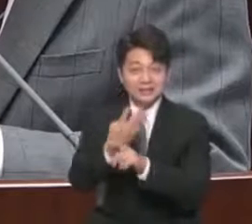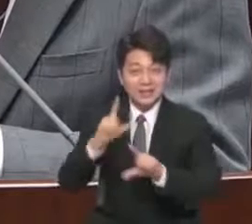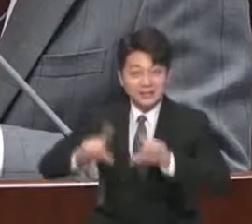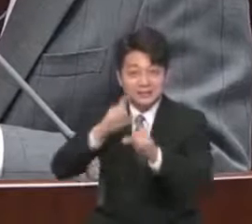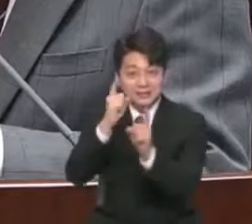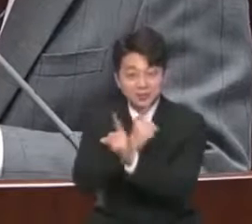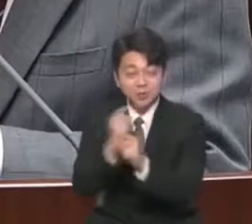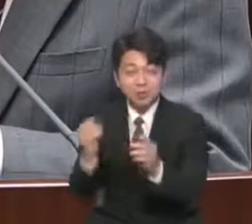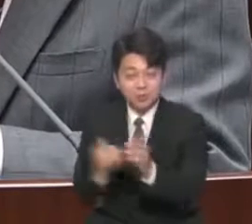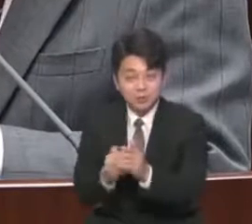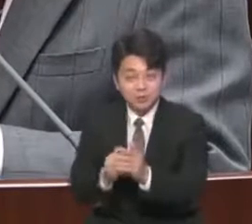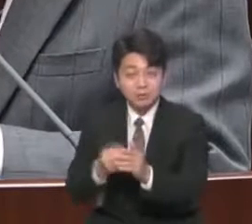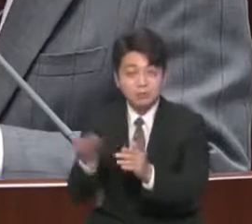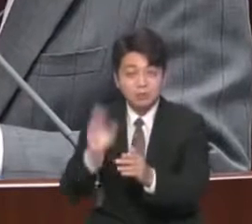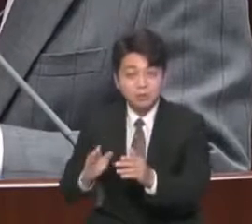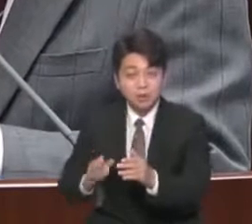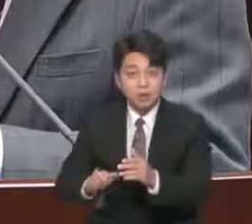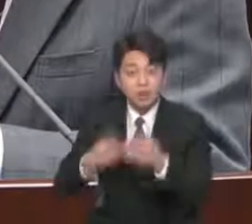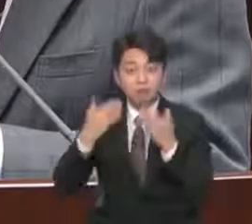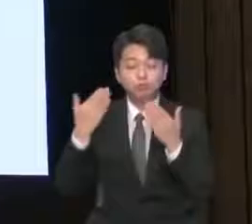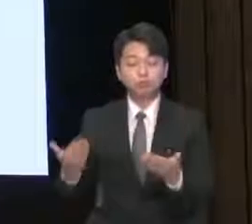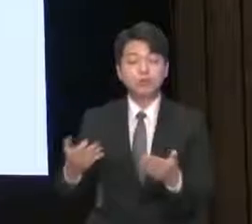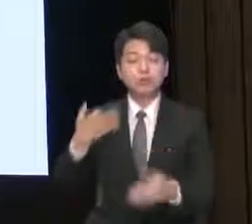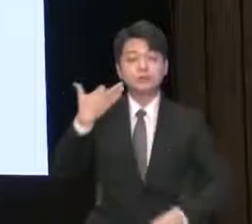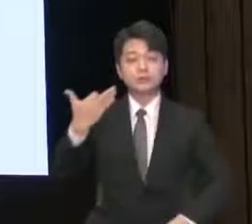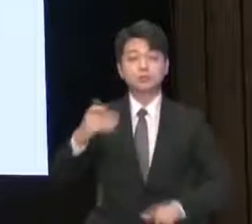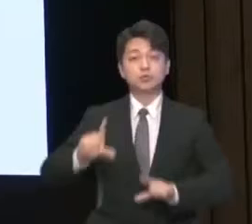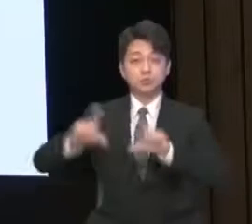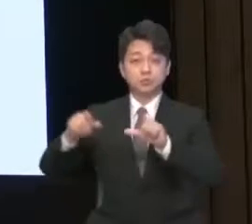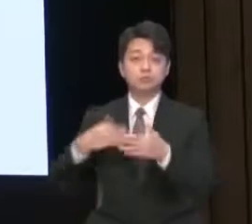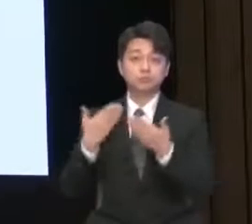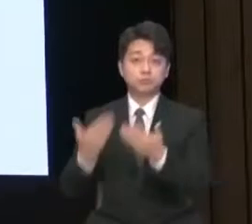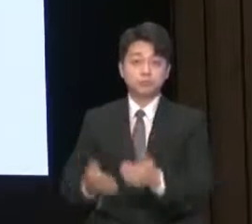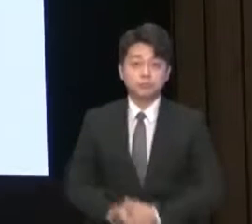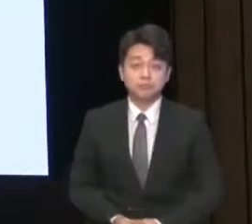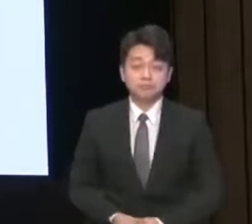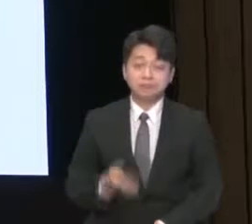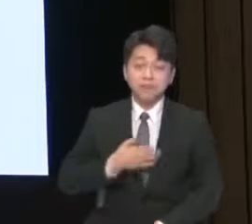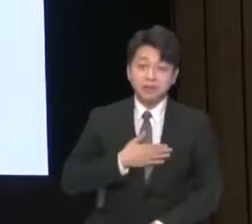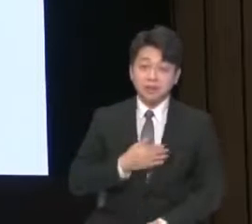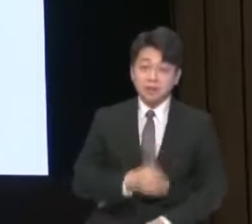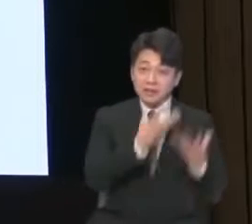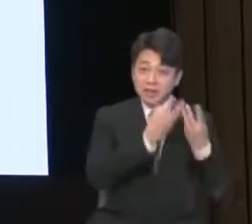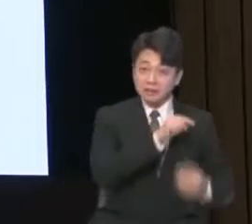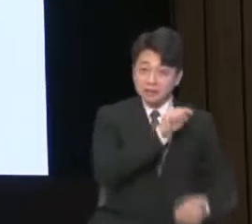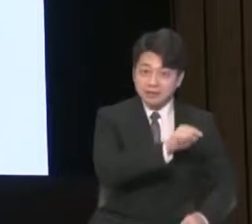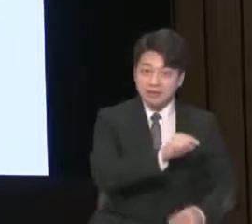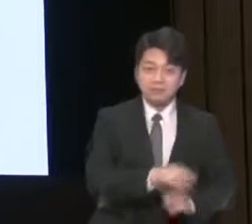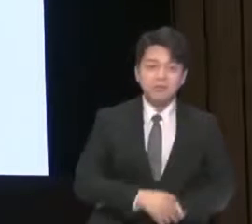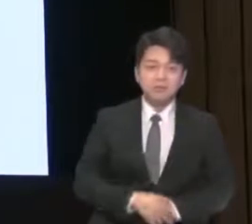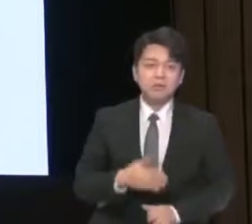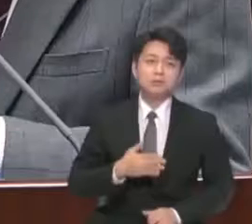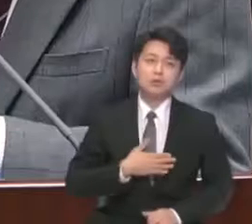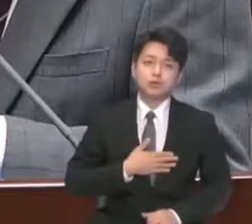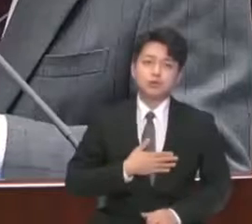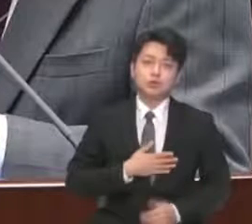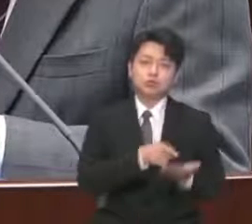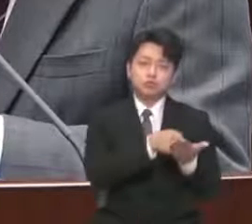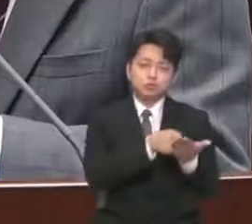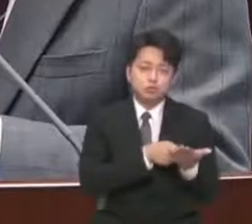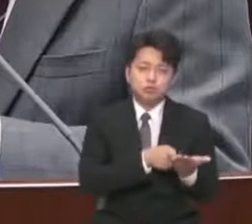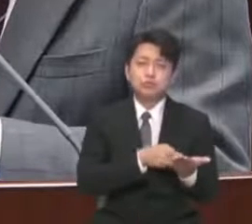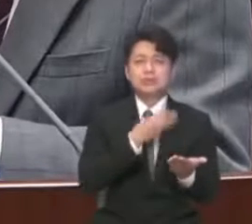이분은 3일 치료 서류밖에 없어서 2주 병가 중에 10일은 병가를 못 받고